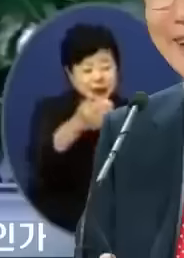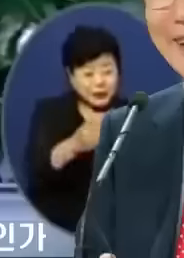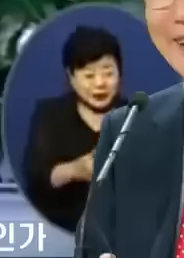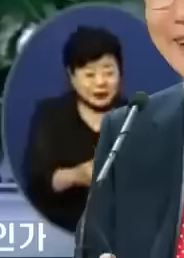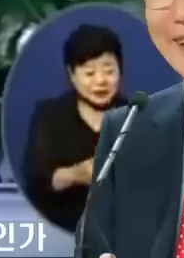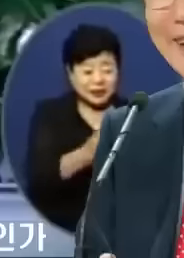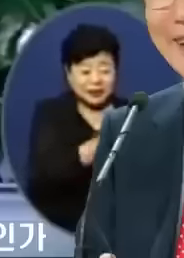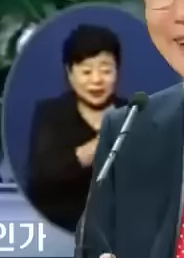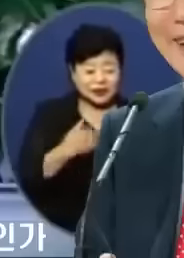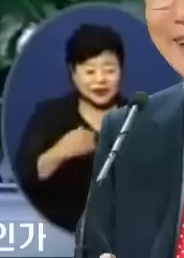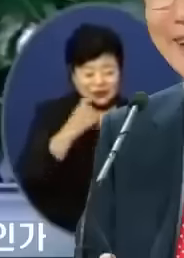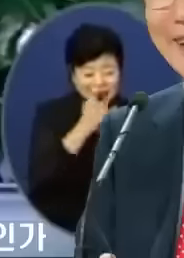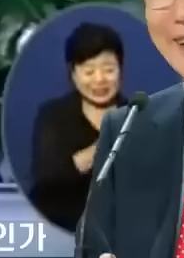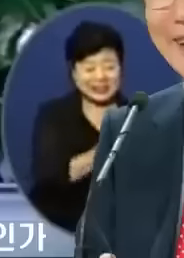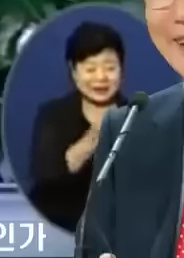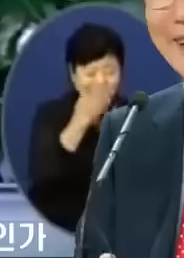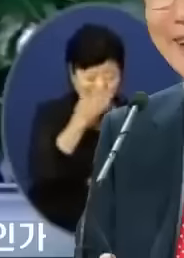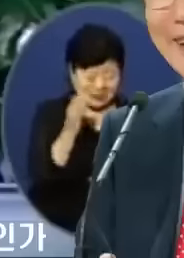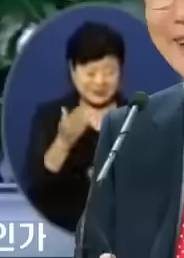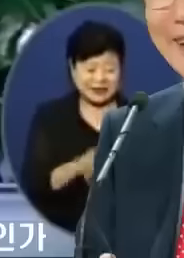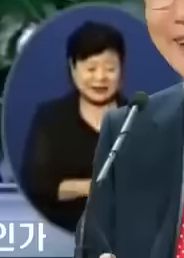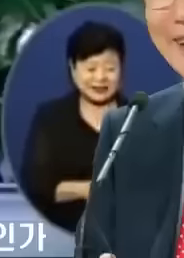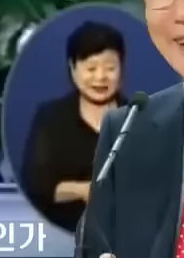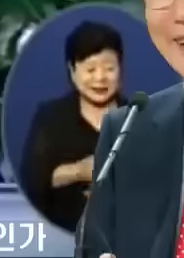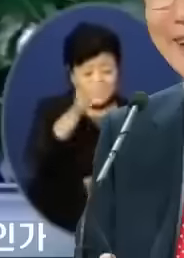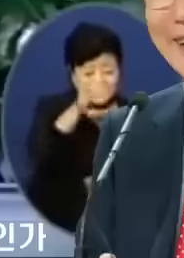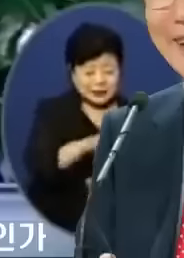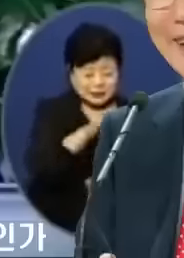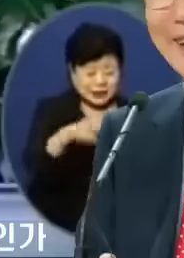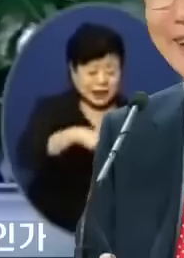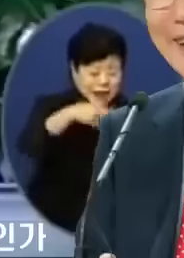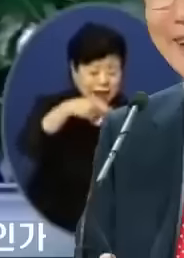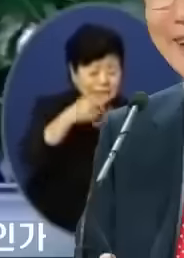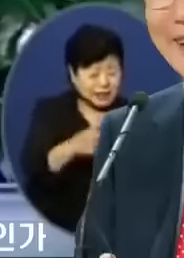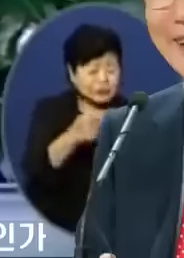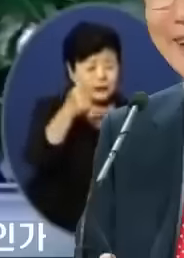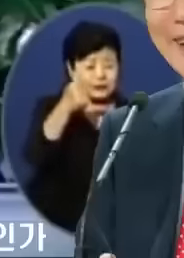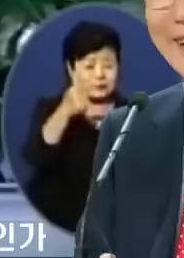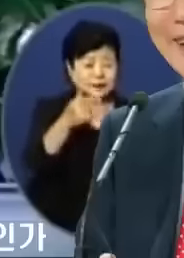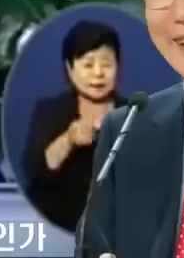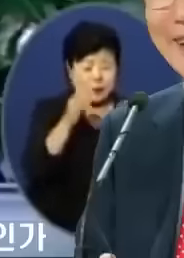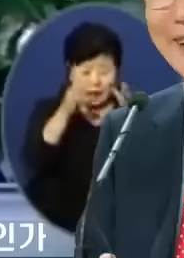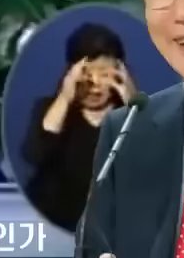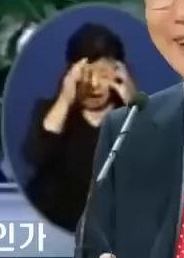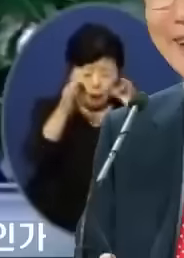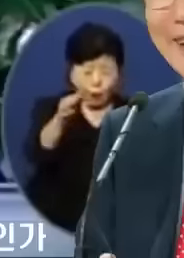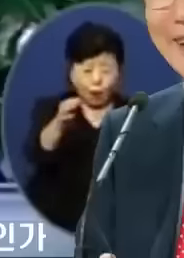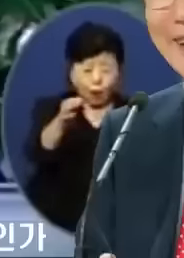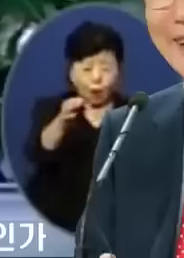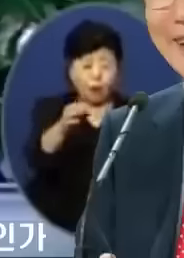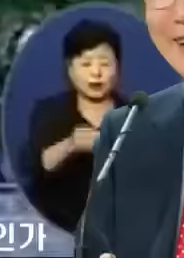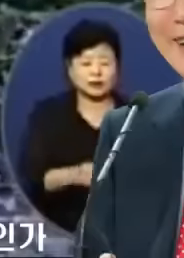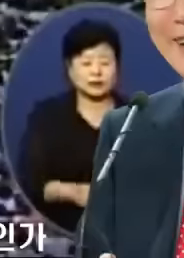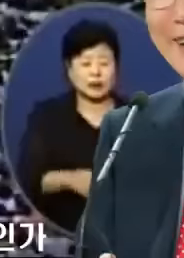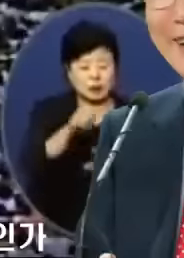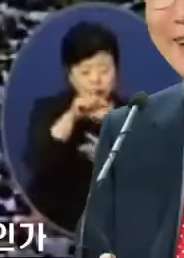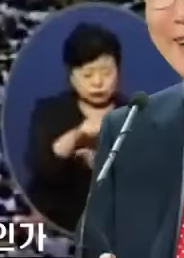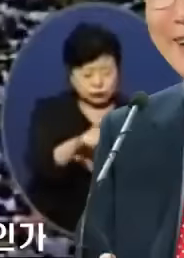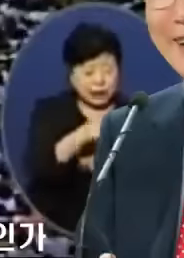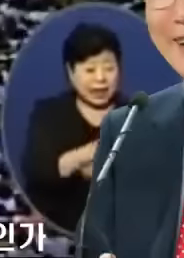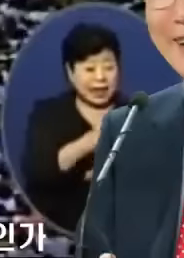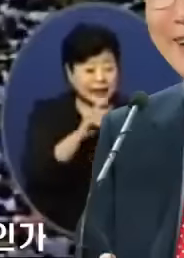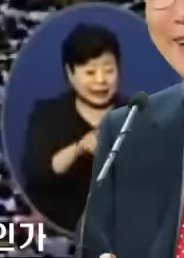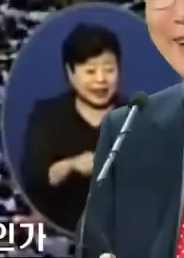통해서 넉넉히 이기고 살 수 있는 것입니다. 십자가에 달려있신 예수님을 바라보고 그를 묵상하고